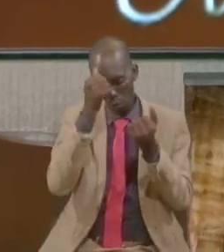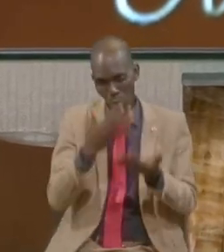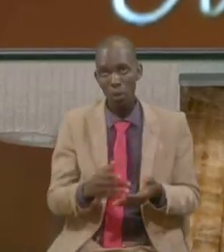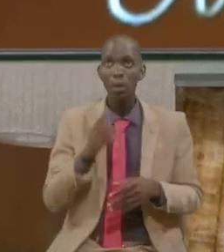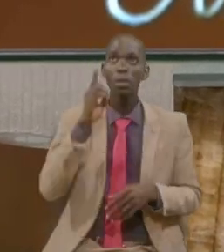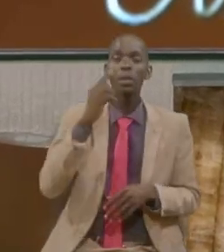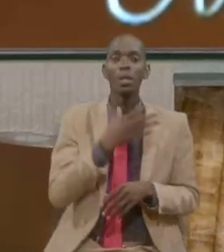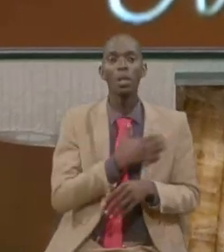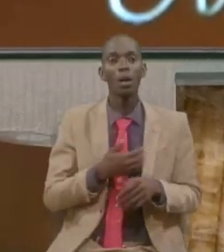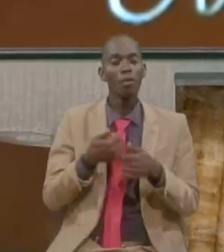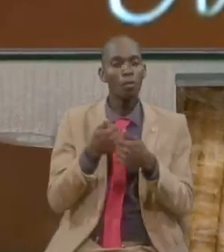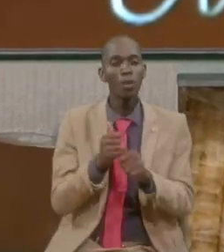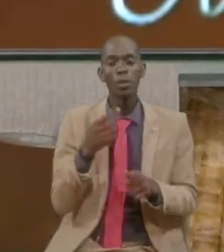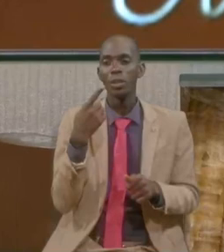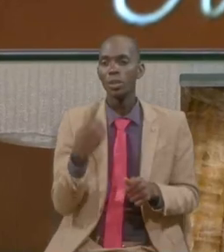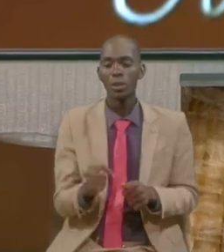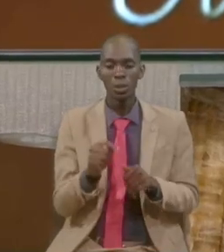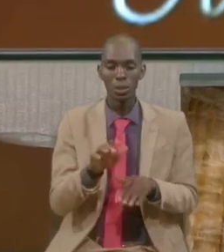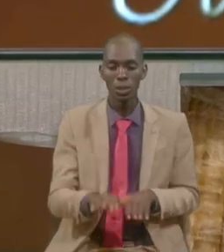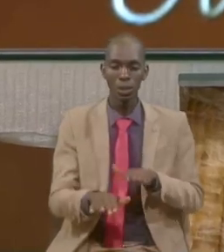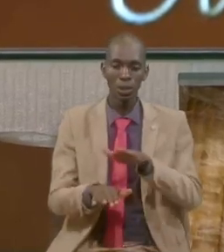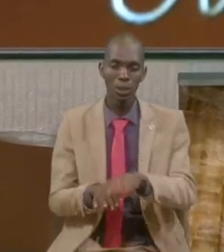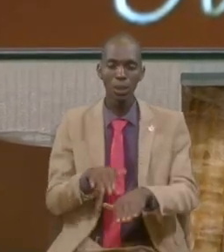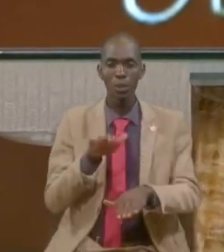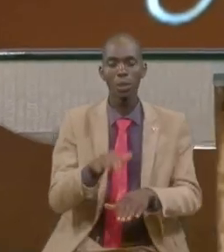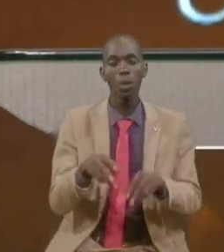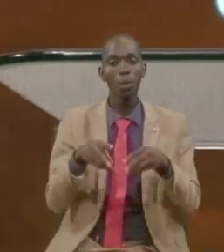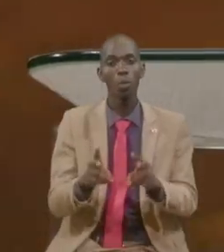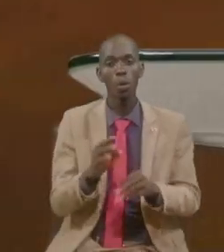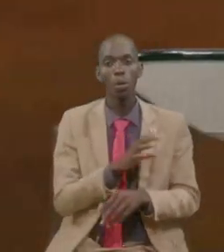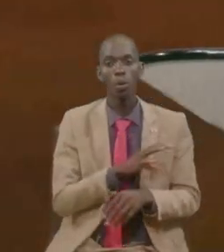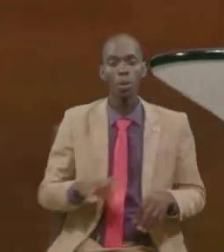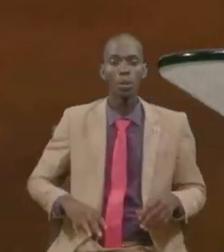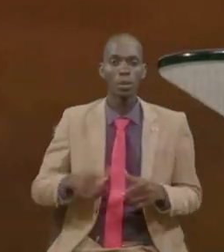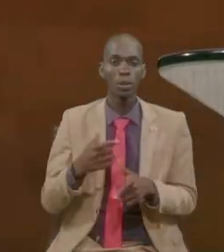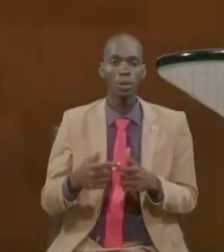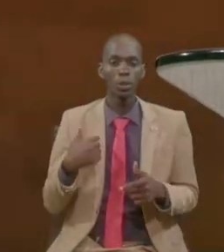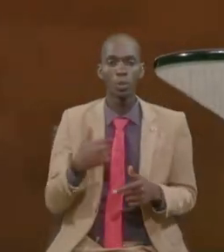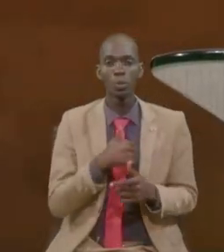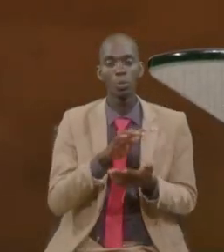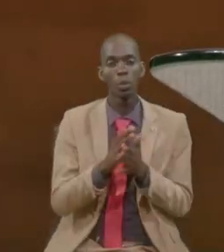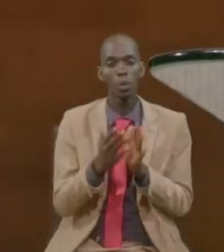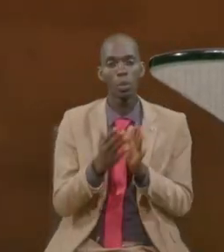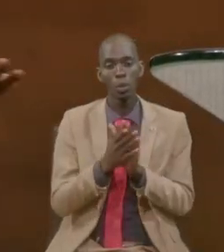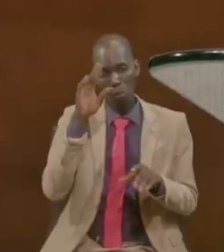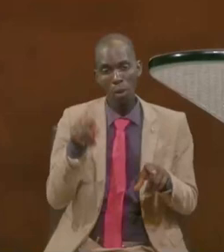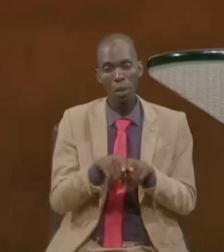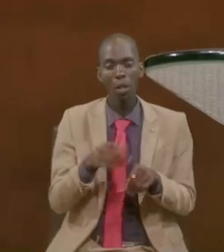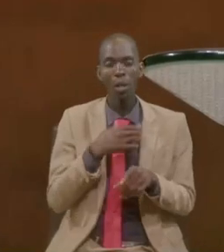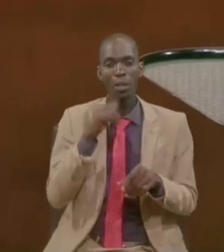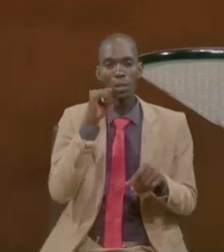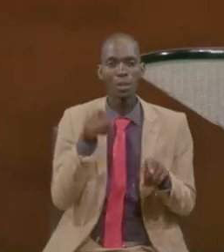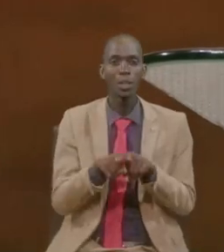obéissons et nous suivons les pas de Christ. Nous devenons frères,